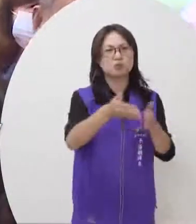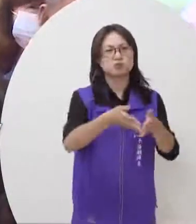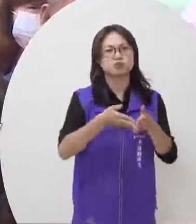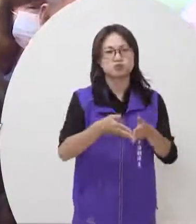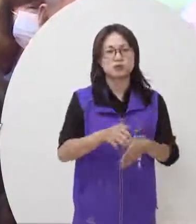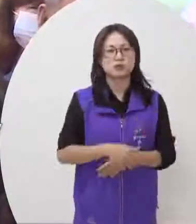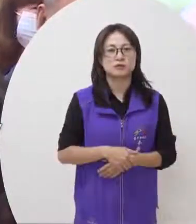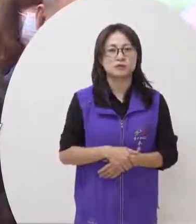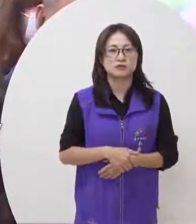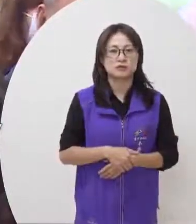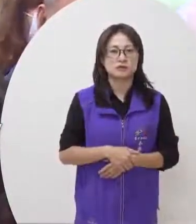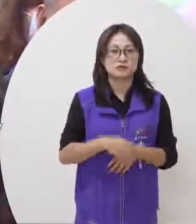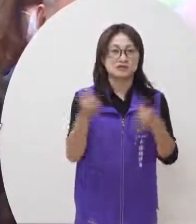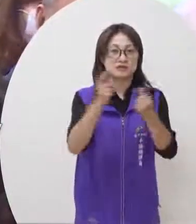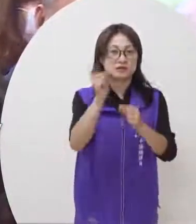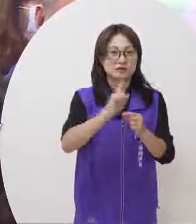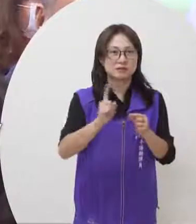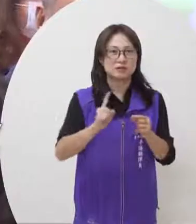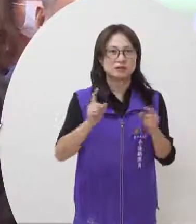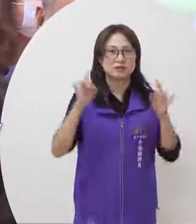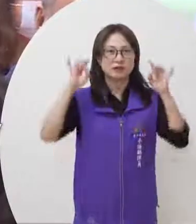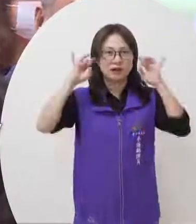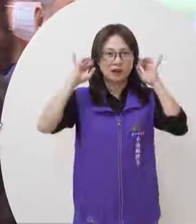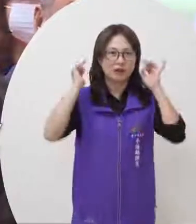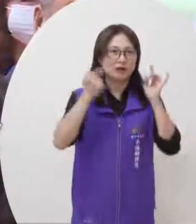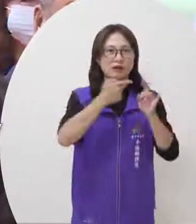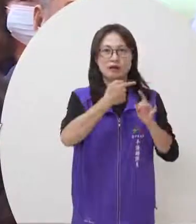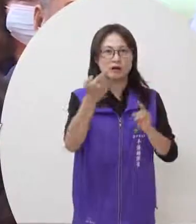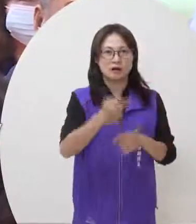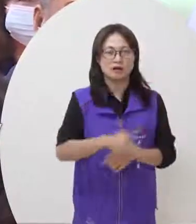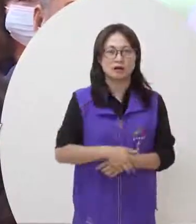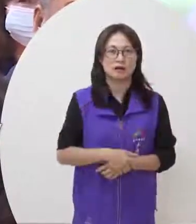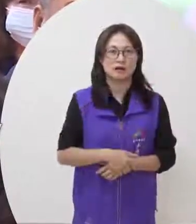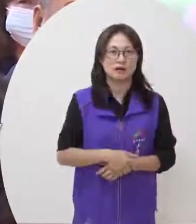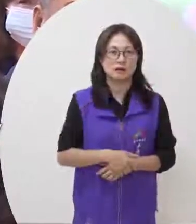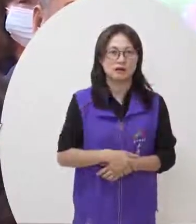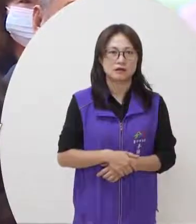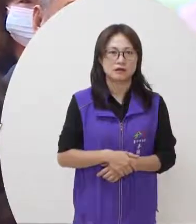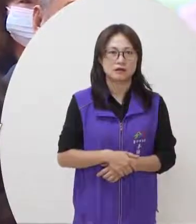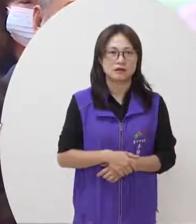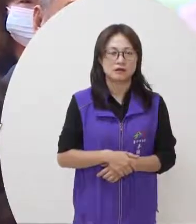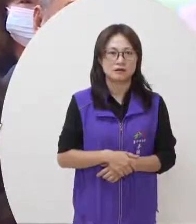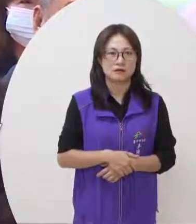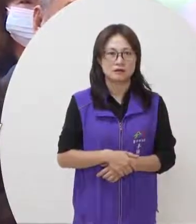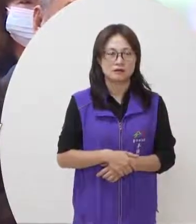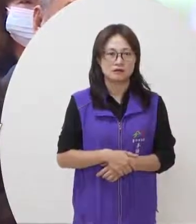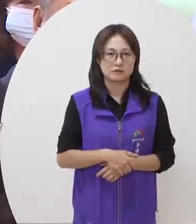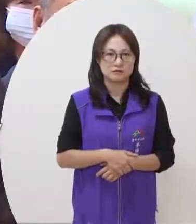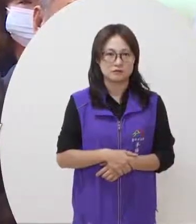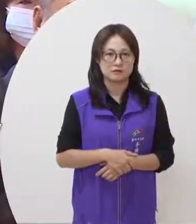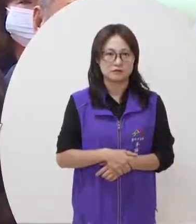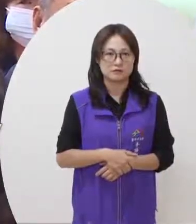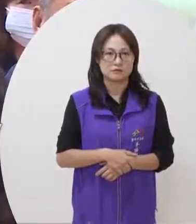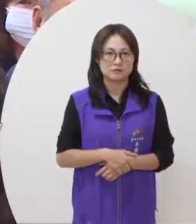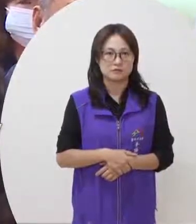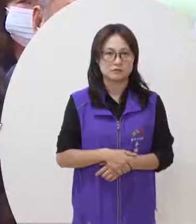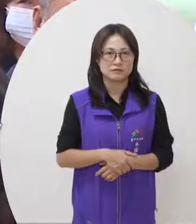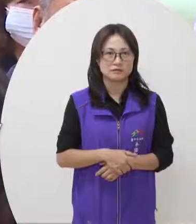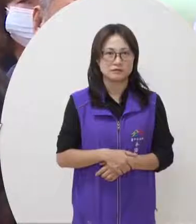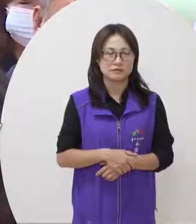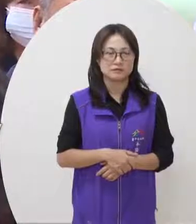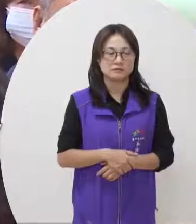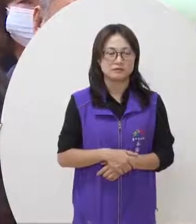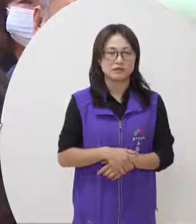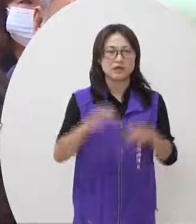个噪音哦？顶头的声音实在让我们非常的困扰，这样子。然后还有一